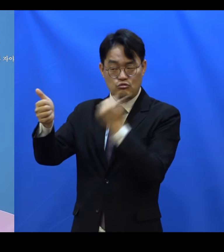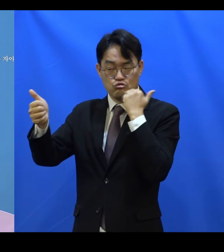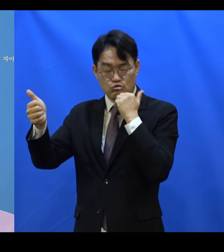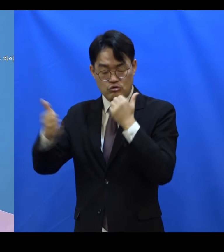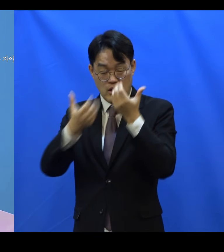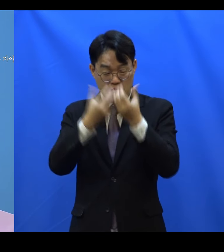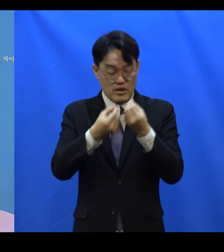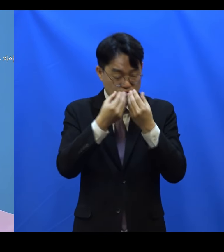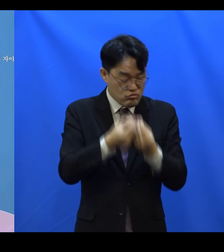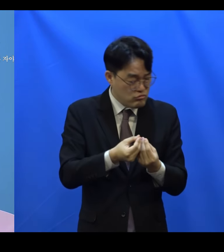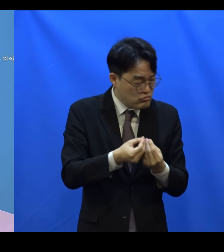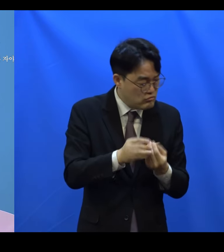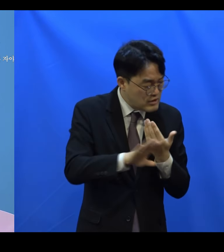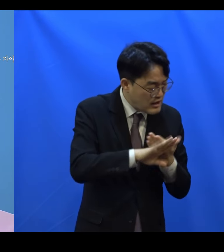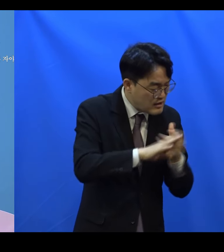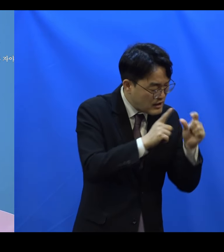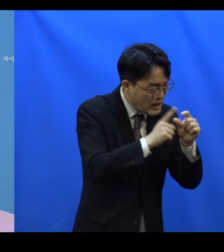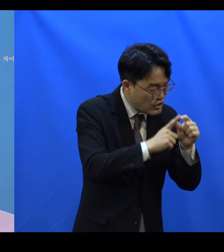없어요.